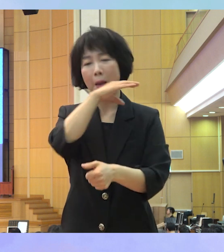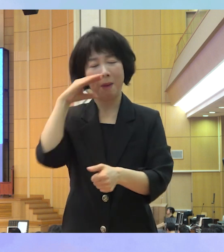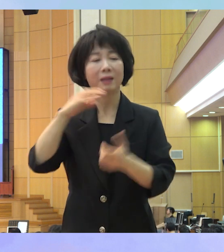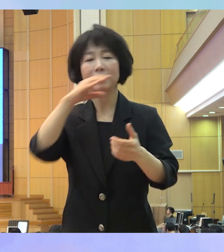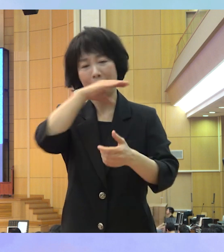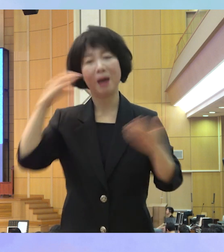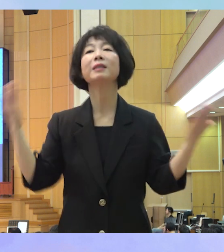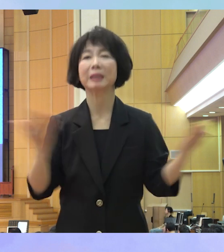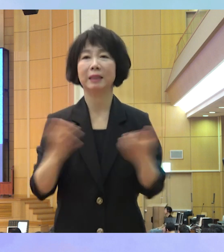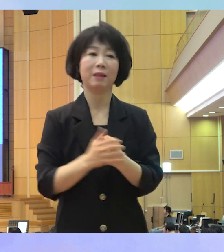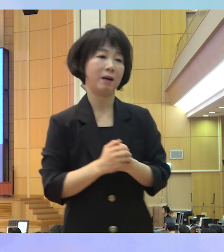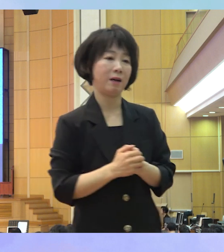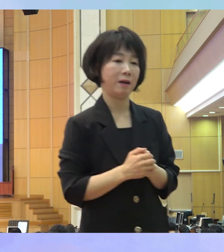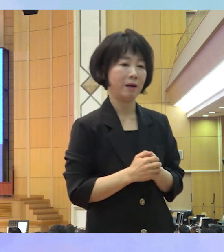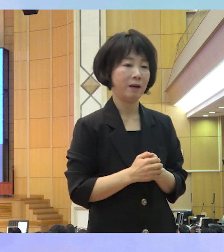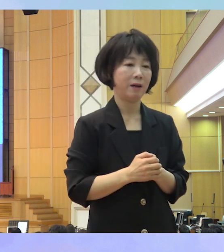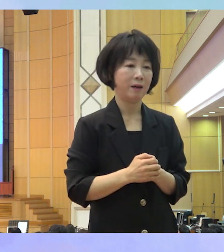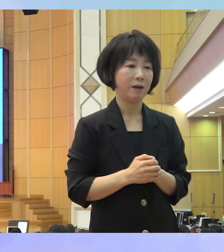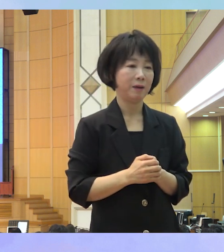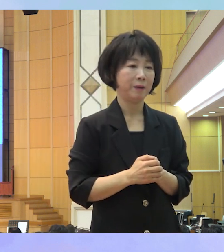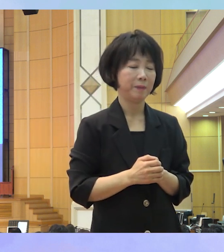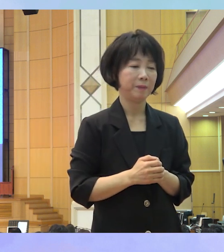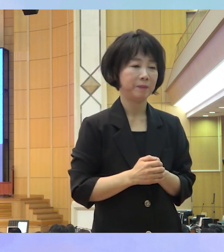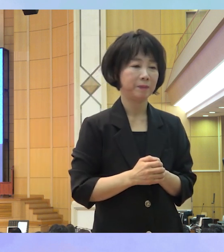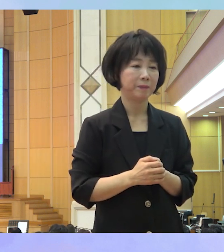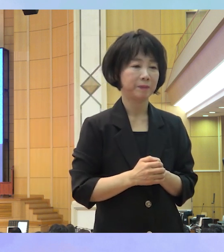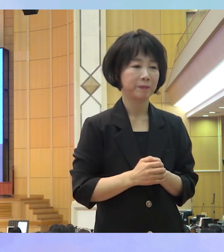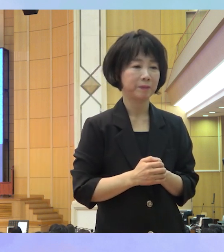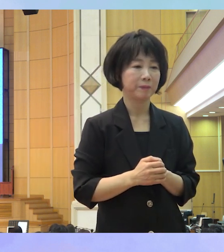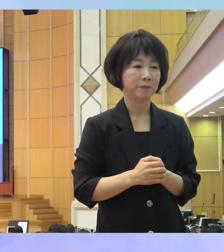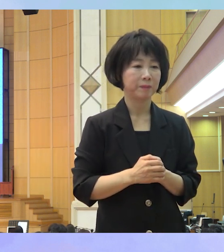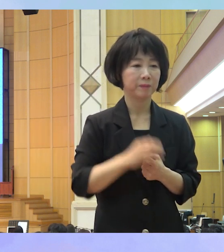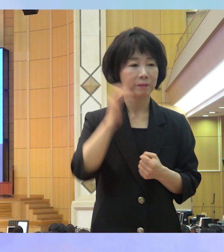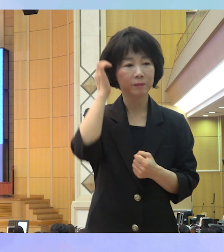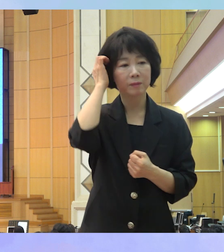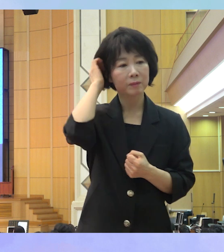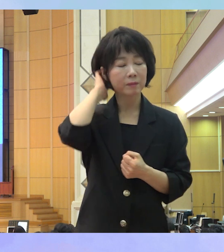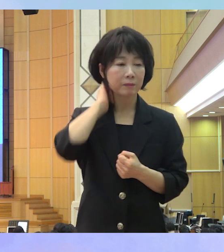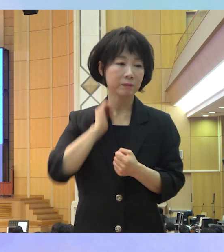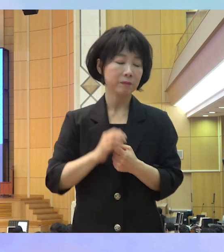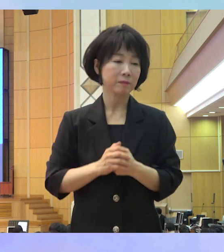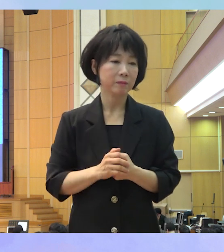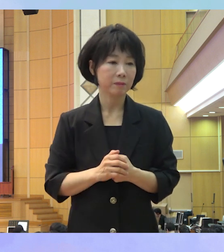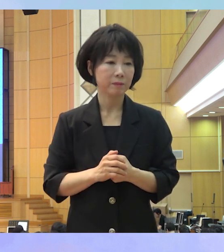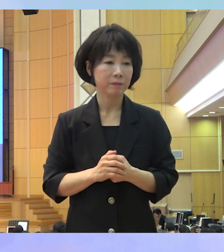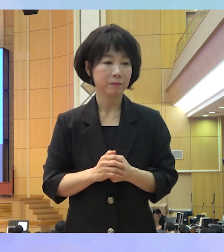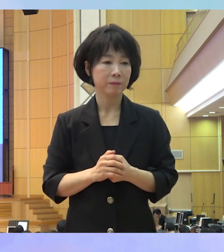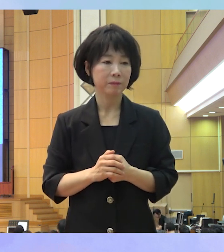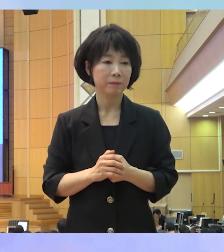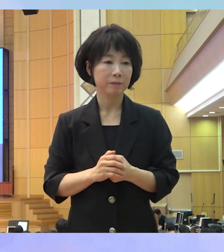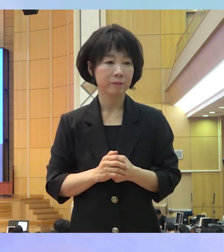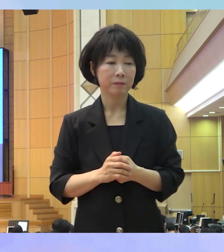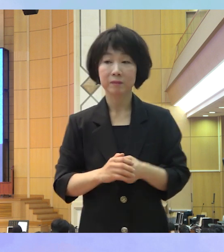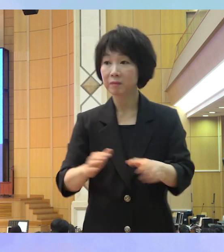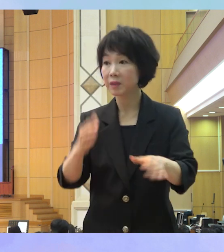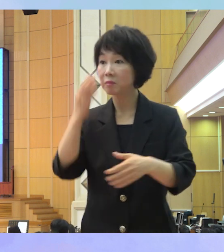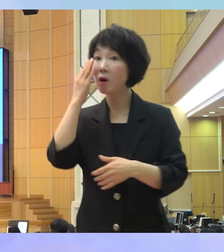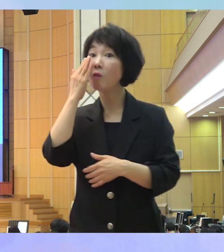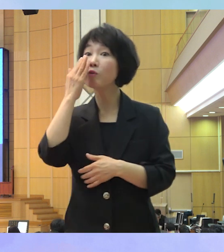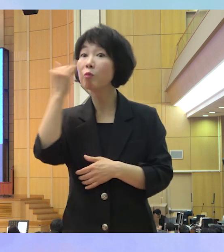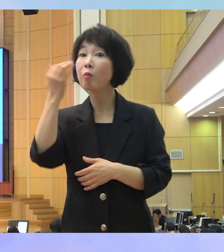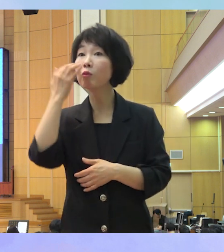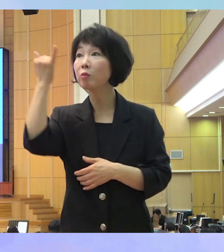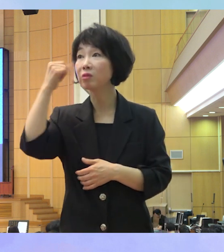여러분. 그런데 여기서 조건이 붙습니다. 예를 들어서 부모님께 순종하라고 그랬다고 이런 거 순종하시면 안